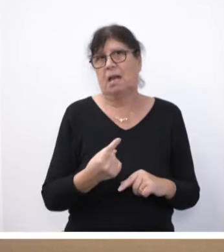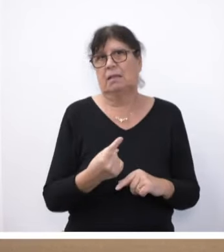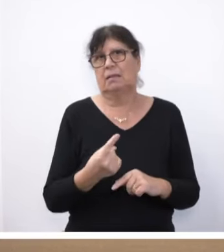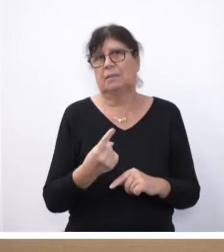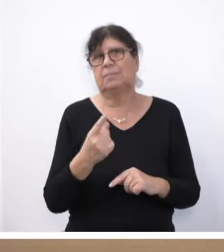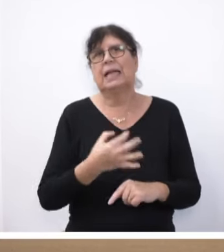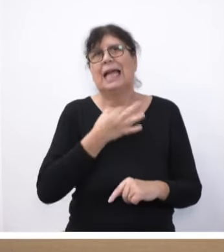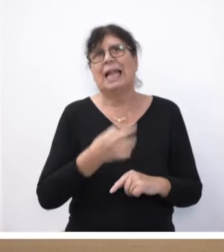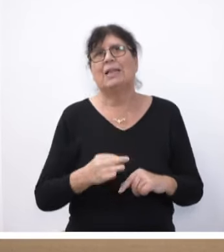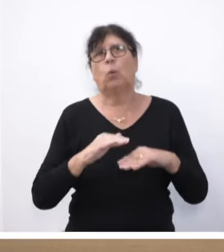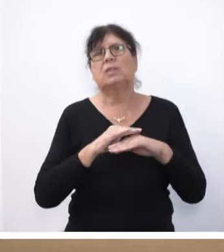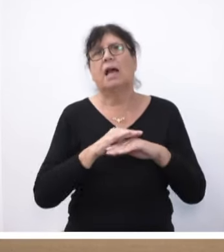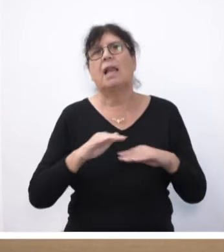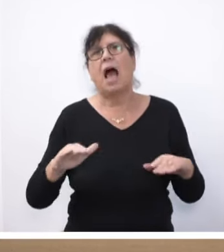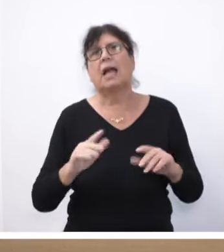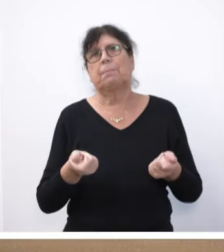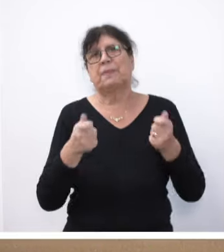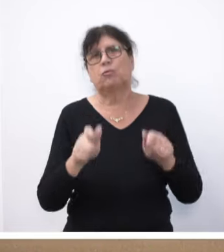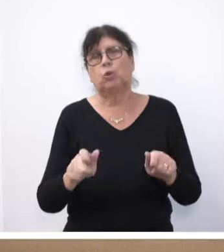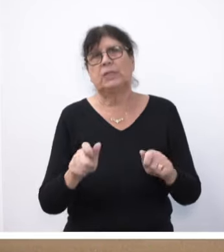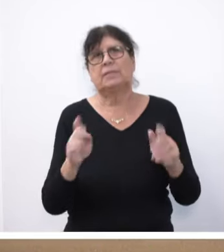gemäß Notlagenbeschluss für das Haushaltsjahr